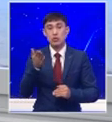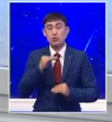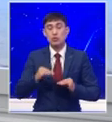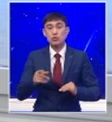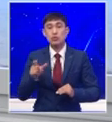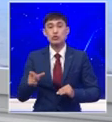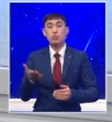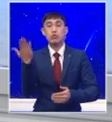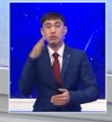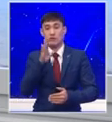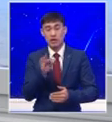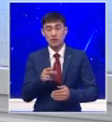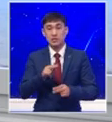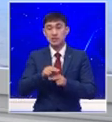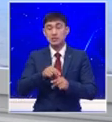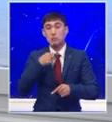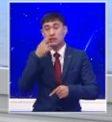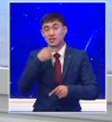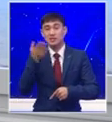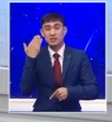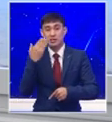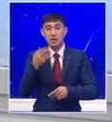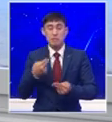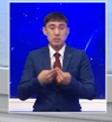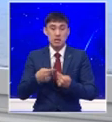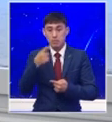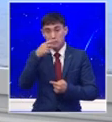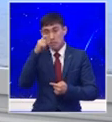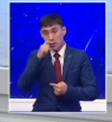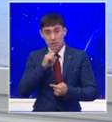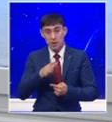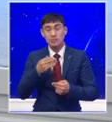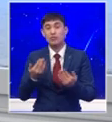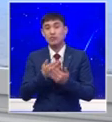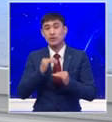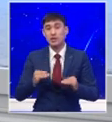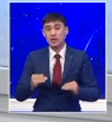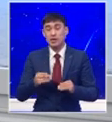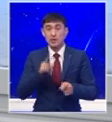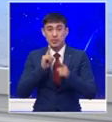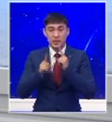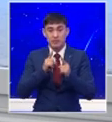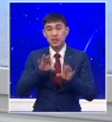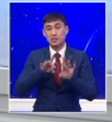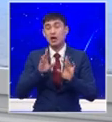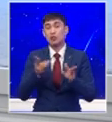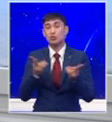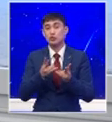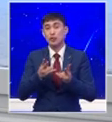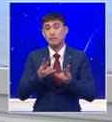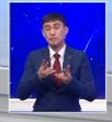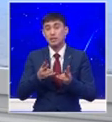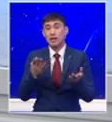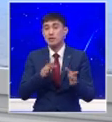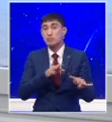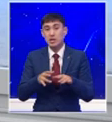века, нас растили по старым традициям, и это иногда нам мешает понимать современных детей. И на этом собрании нам рассказали, как нужно бороться и